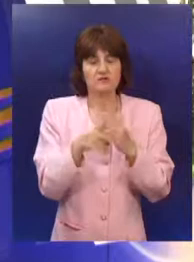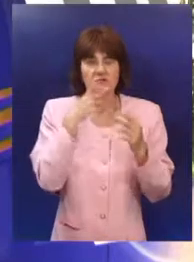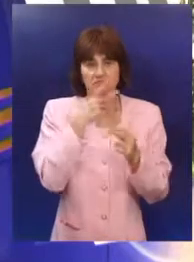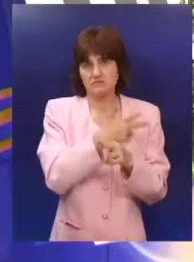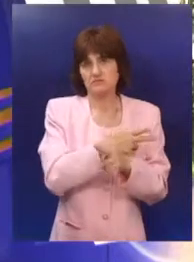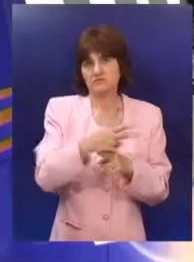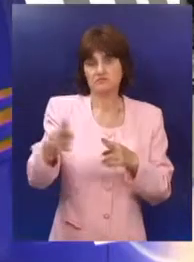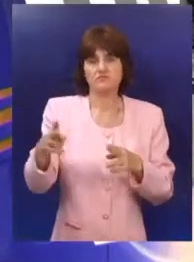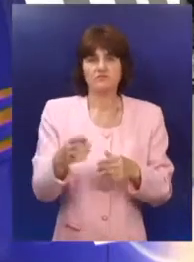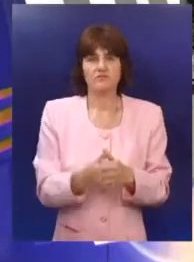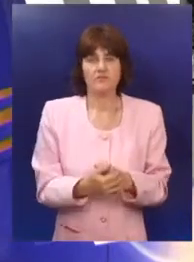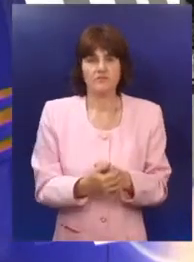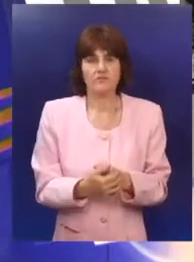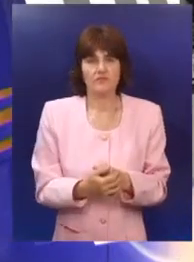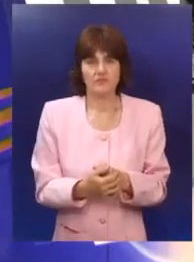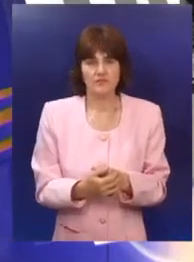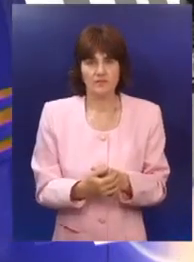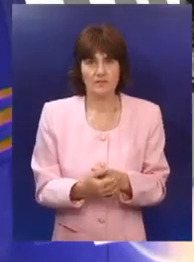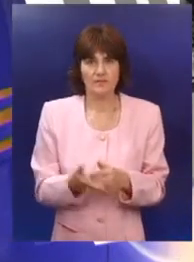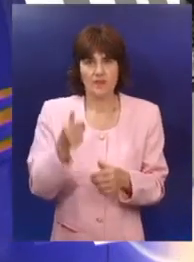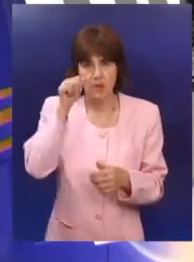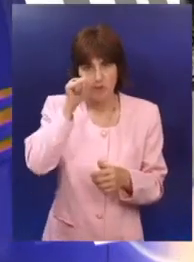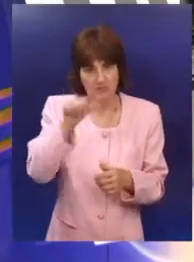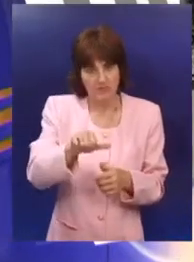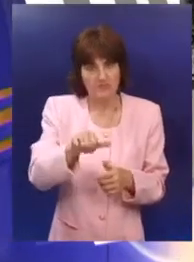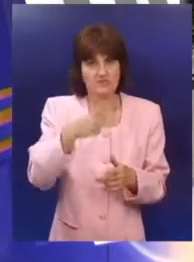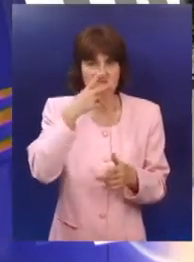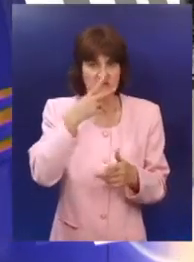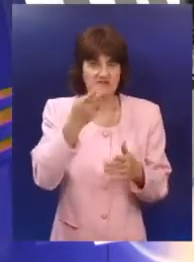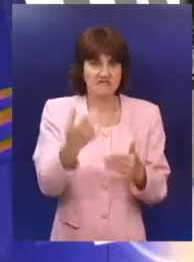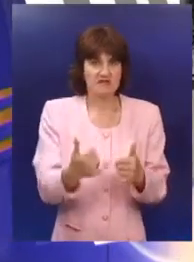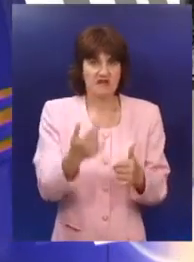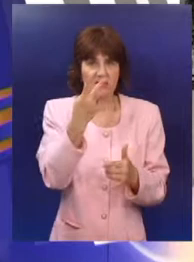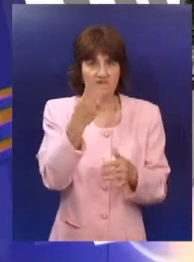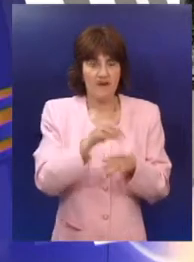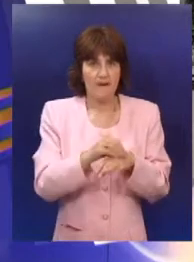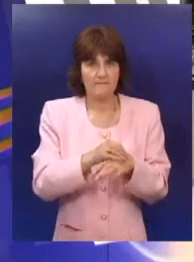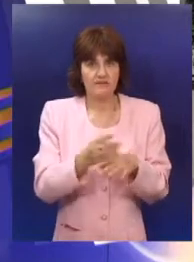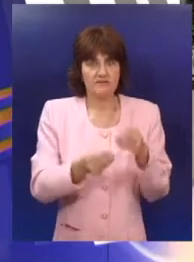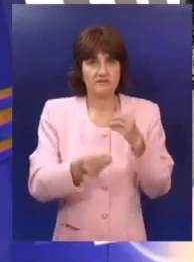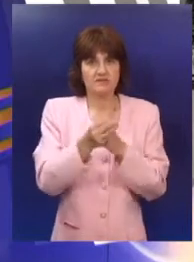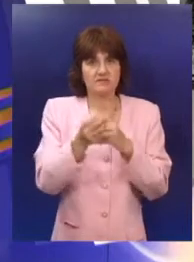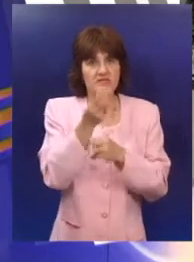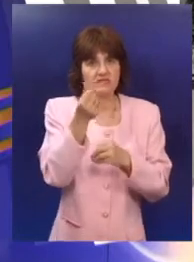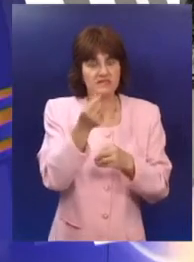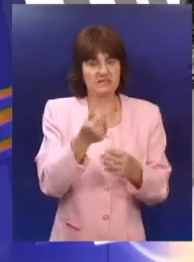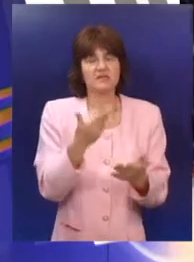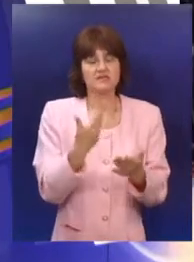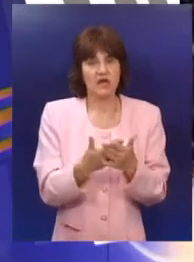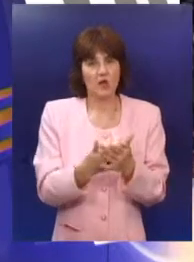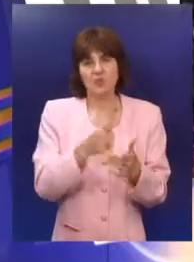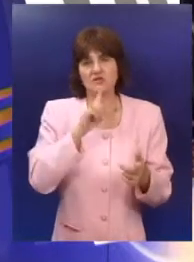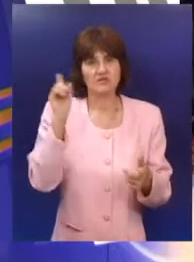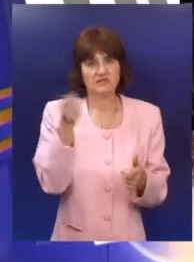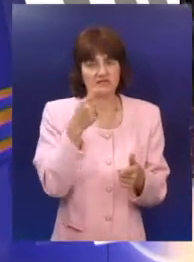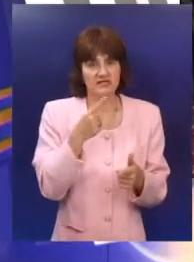i ispratila automobilsku industriju. Za razliku od benzina i dizela, u posljednja dva mjeseca cena plina za automobile je u stalnom